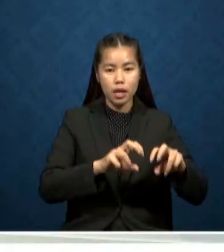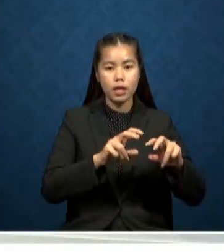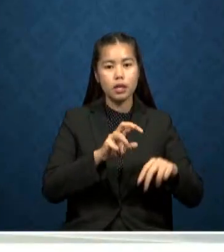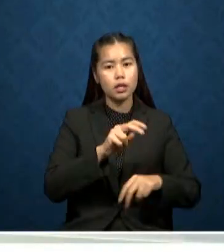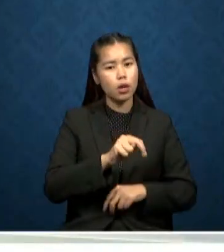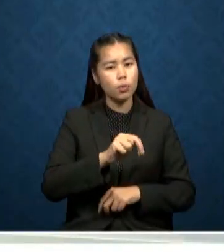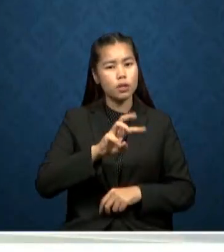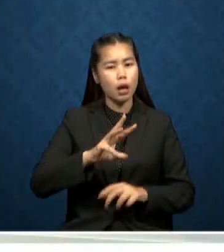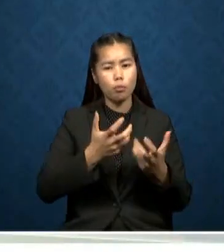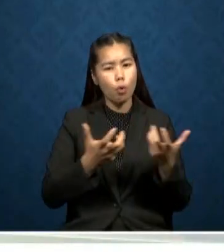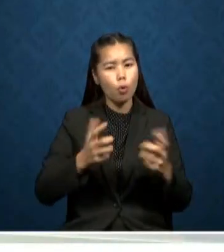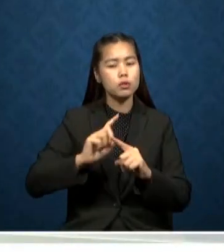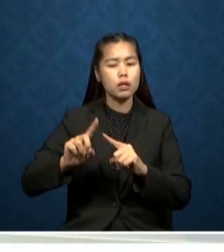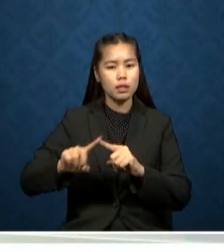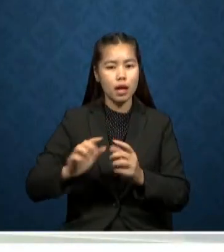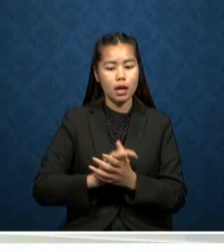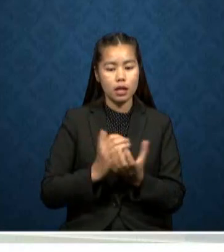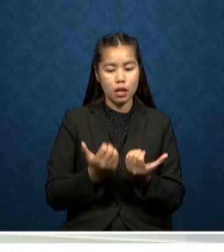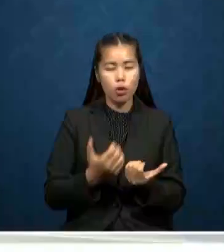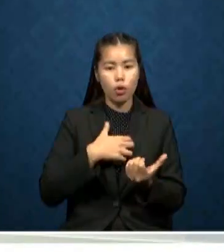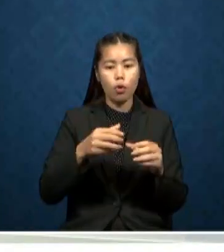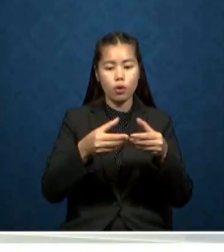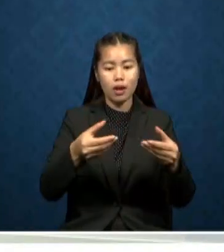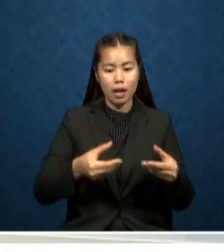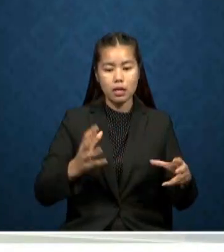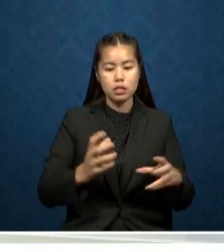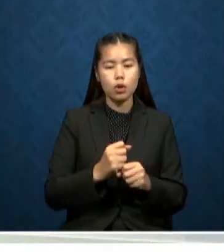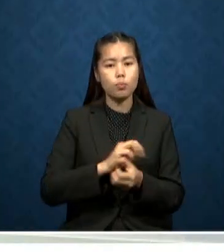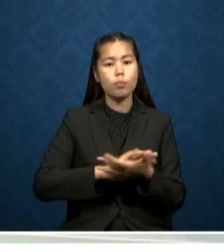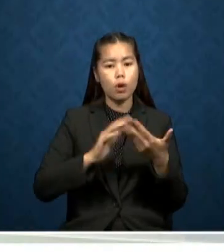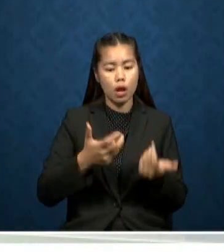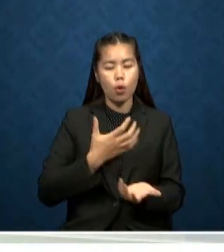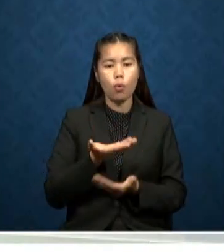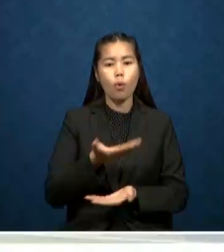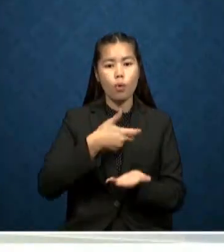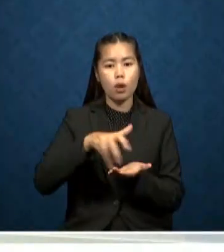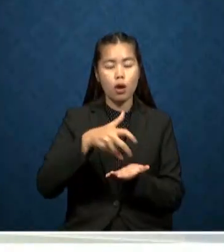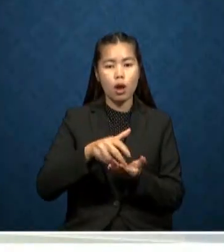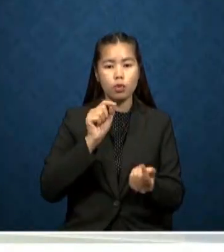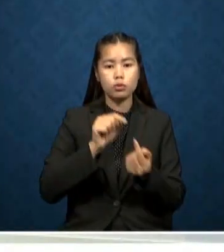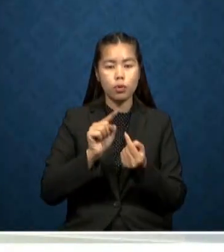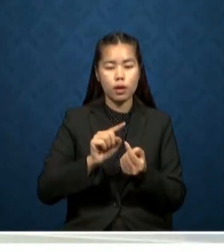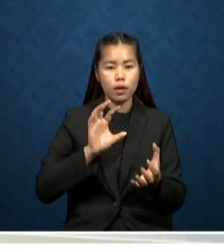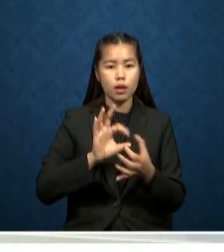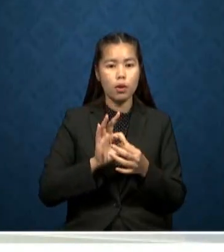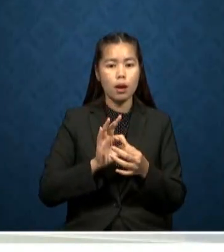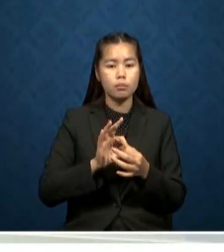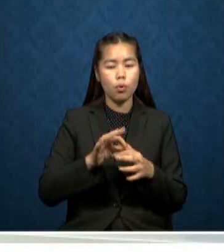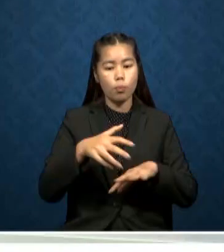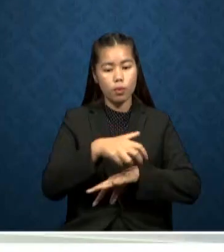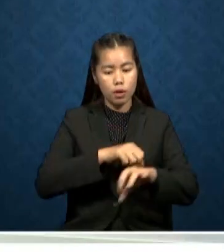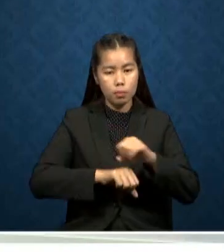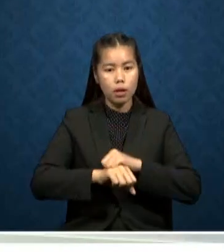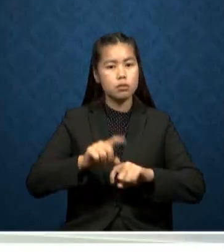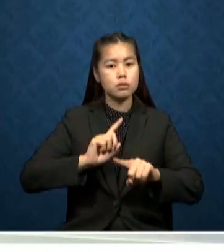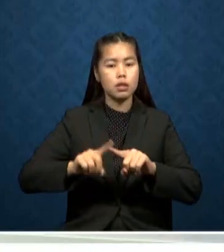วุฒิสภาขอรายงานการศึกษาผลการดำเนินงานเรื่องหลักการและแนวทางการปฏิบัตินวัตกรรมทาง